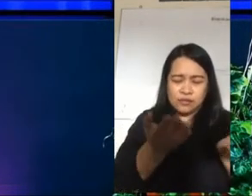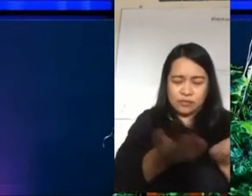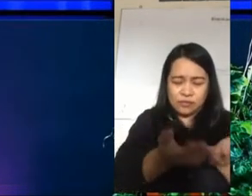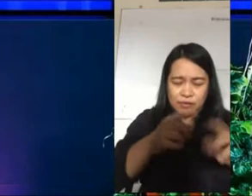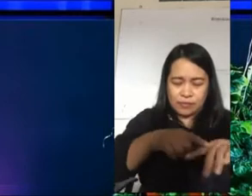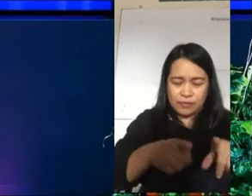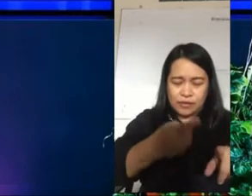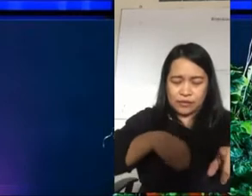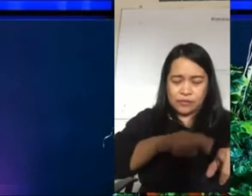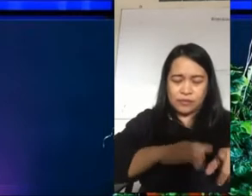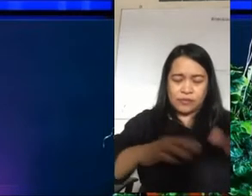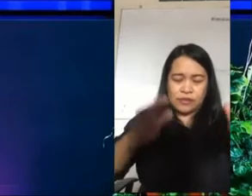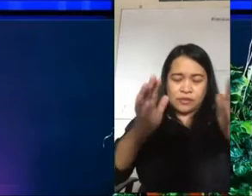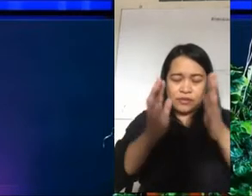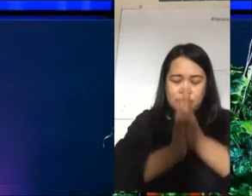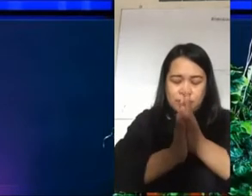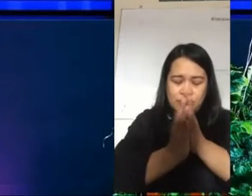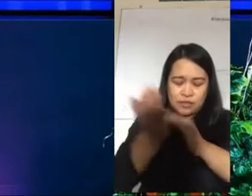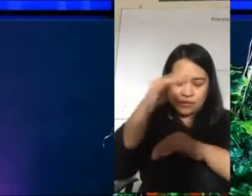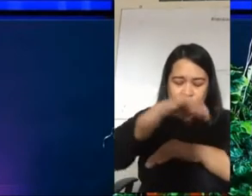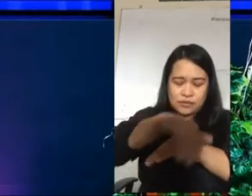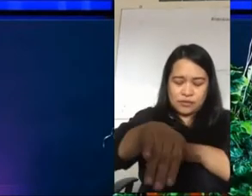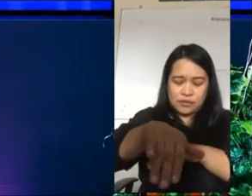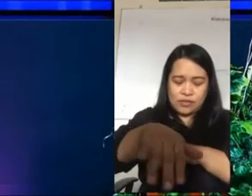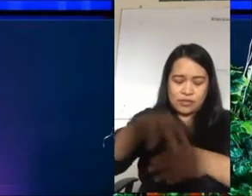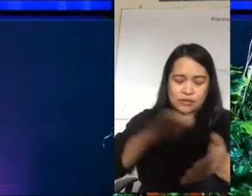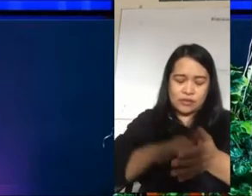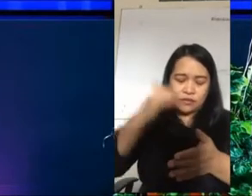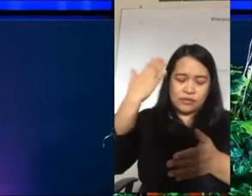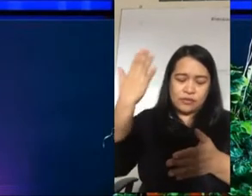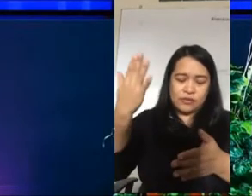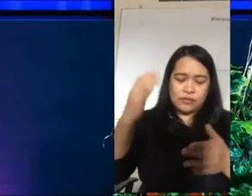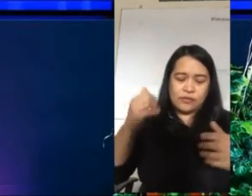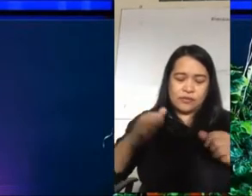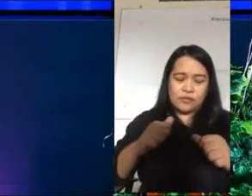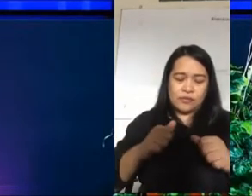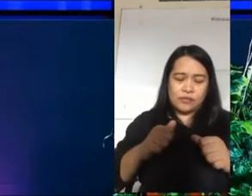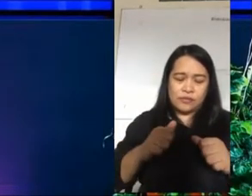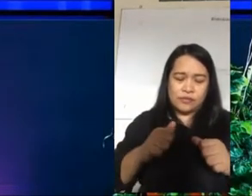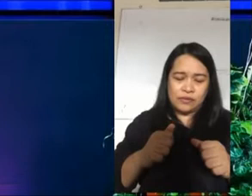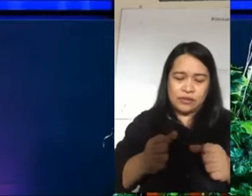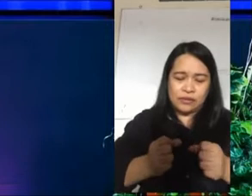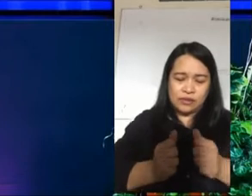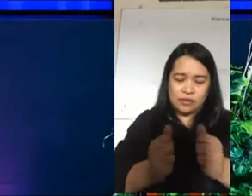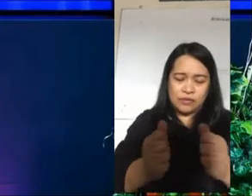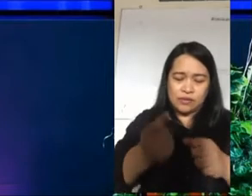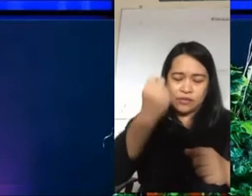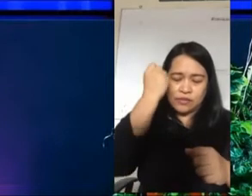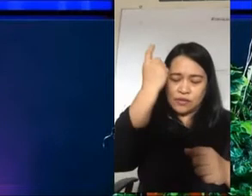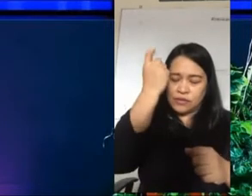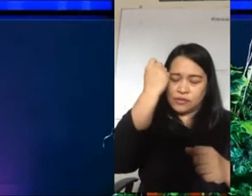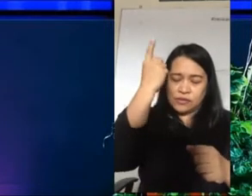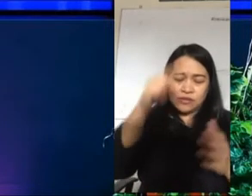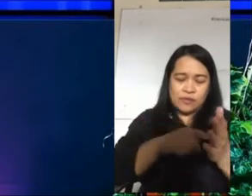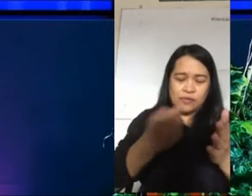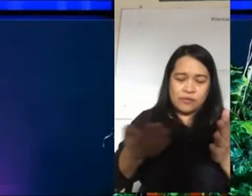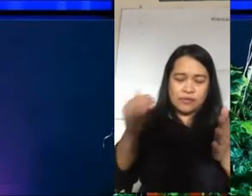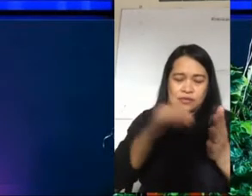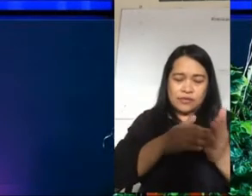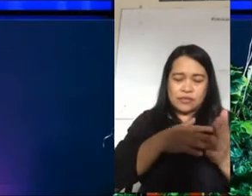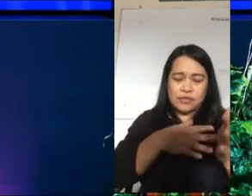pray tonight that you would enable us to understand once again na gaano ang karami ang pagbabagong